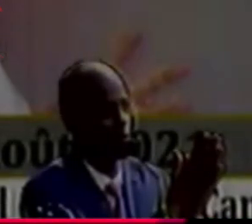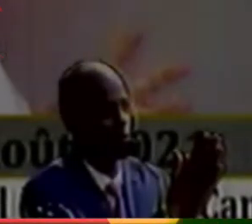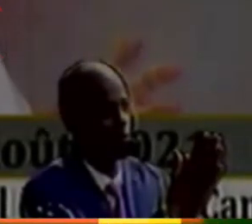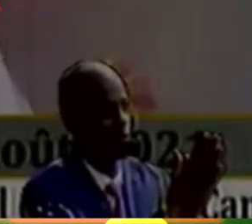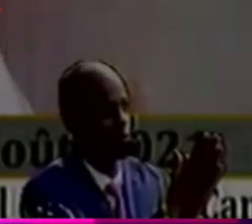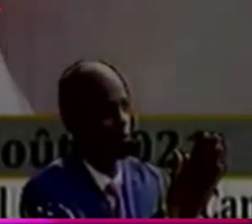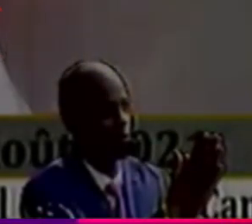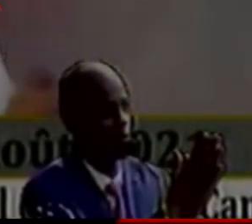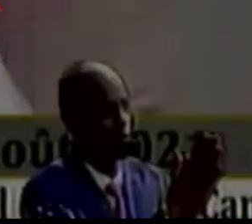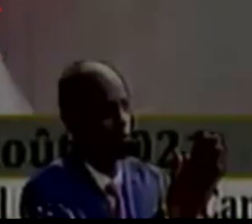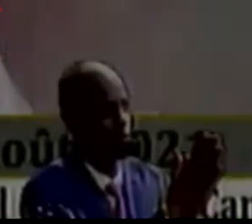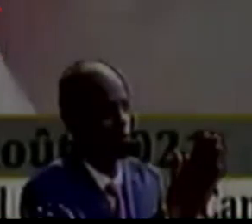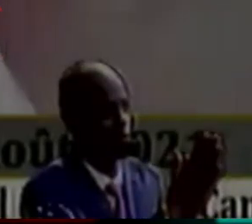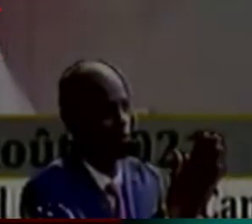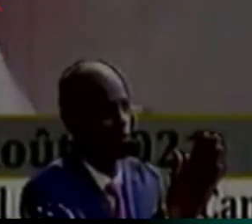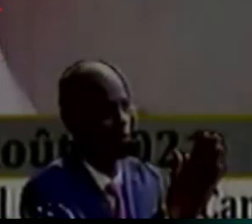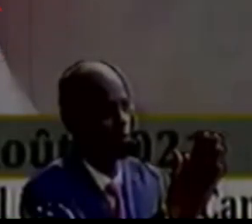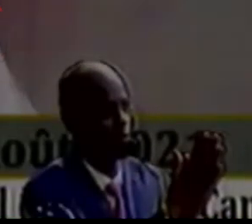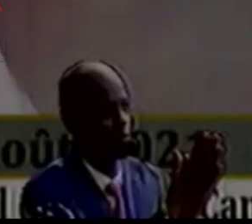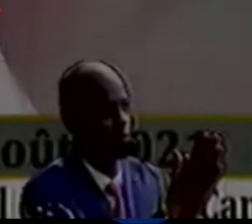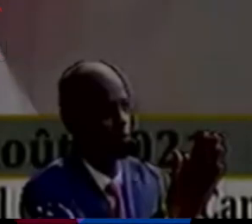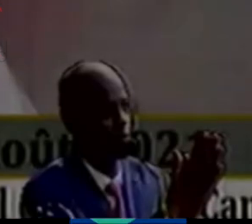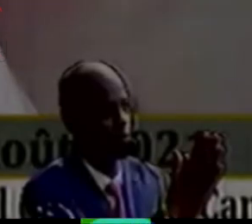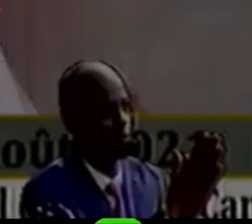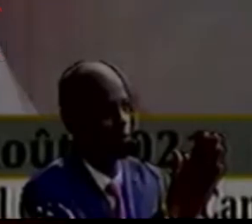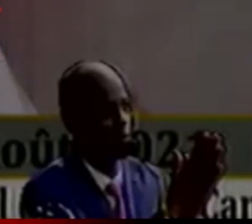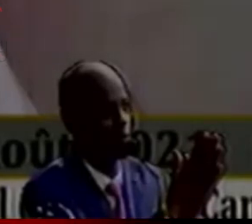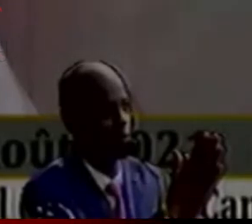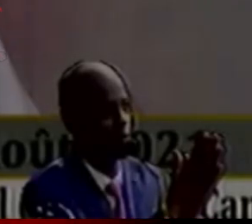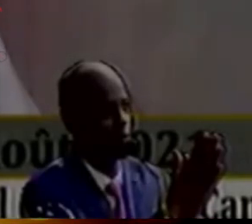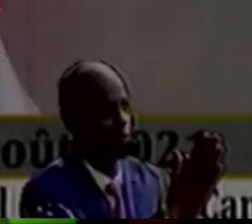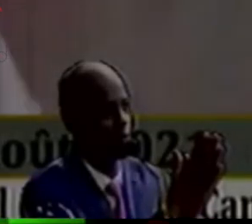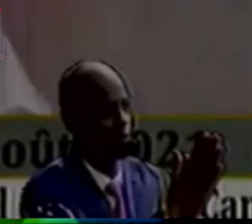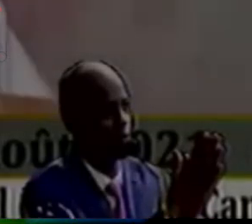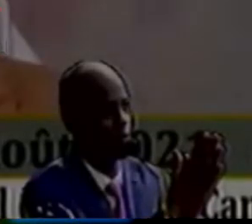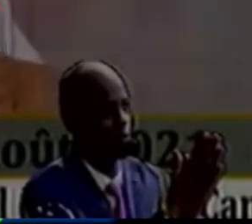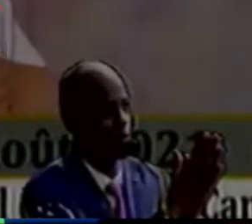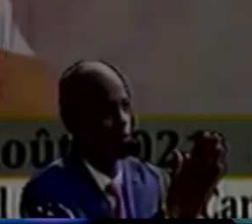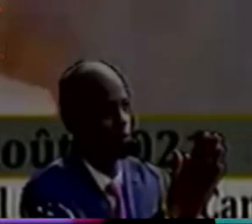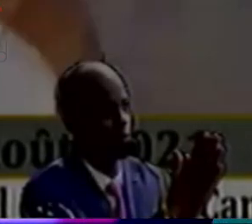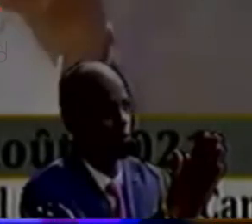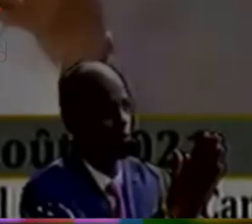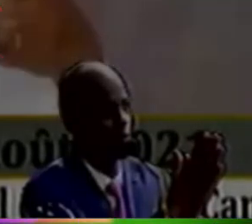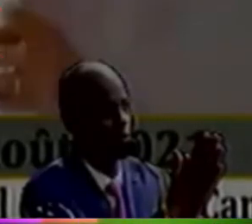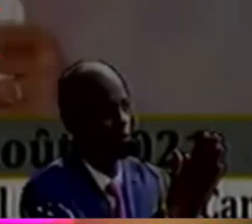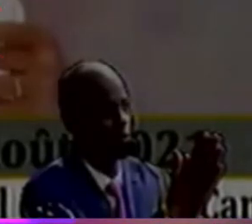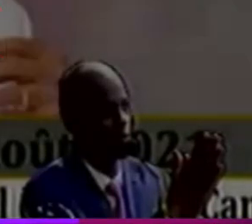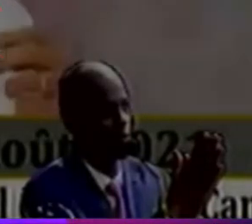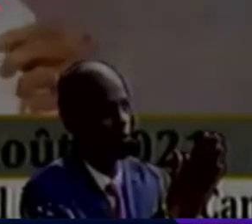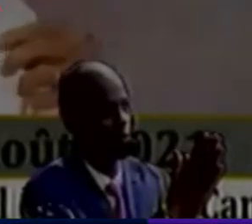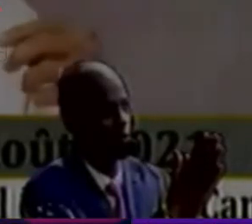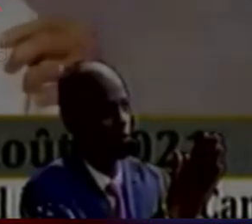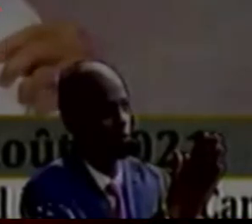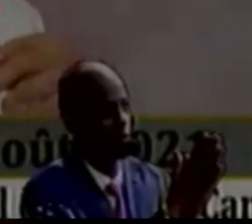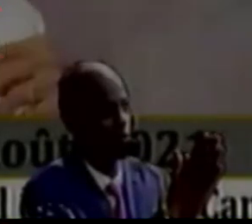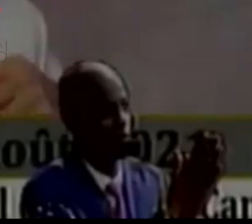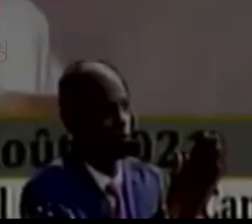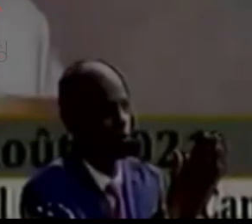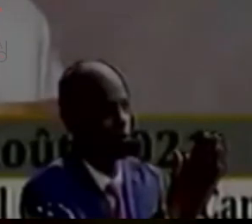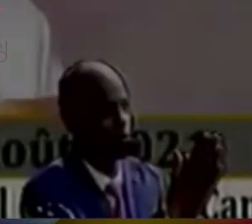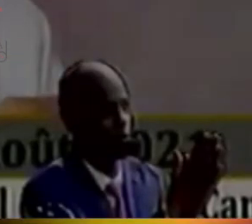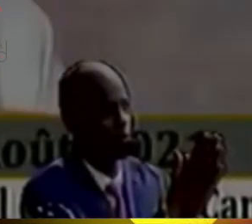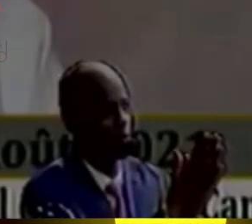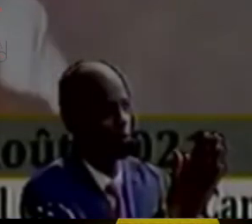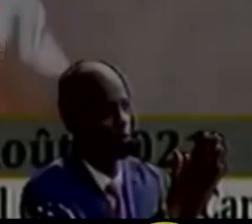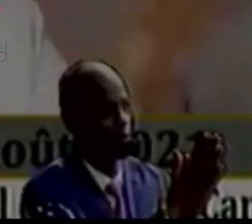côtés. Nous avons des mégaphones qui étaient très difficiles pour jouer. Donc, nous avons des draps, nous avons des piles de draps. Nous